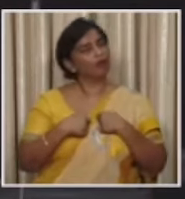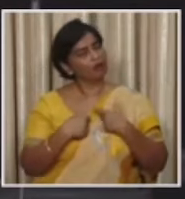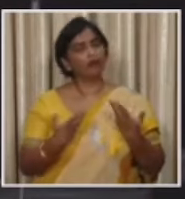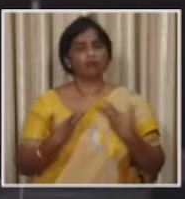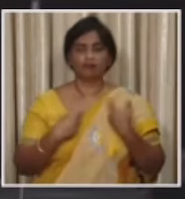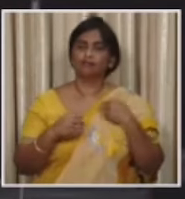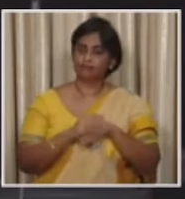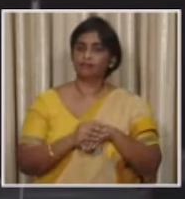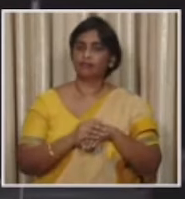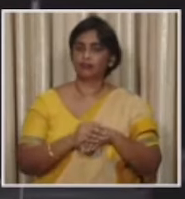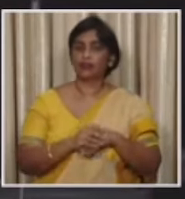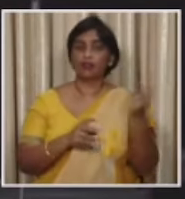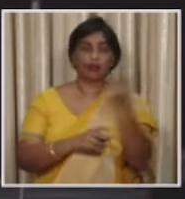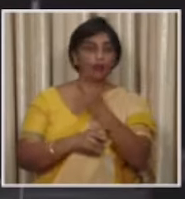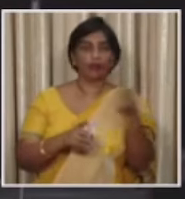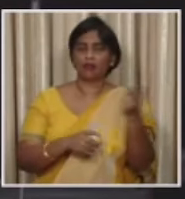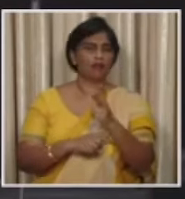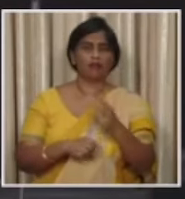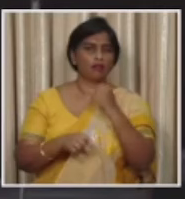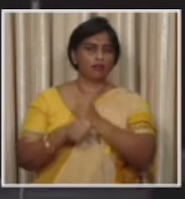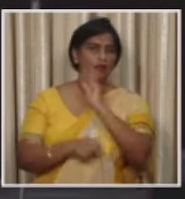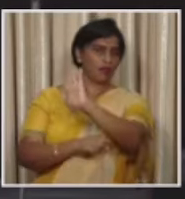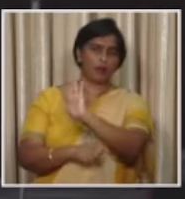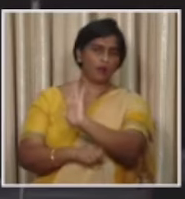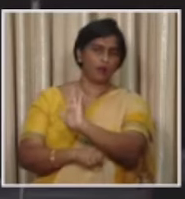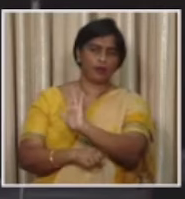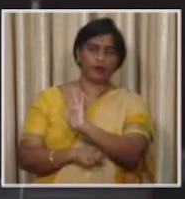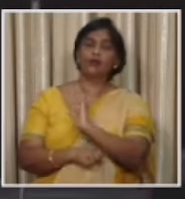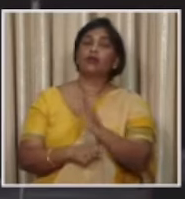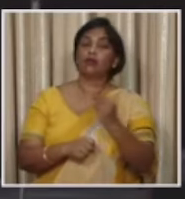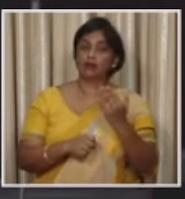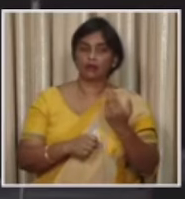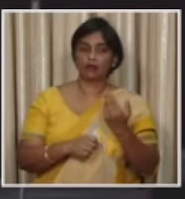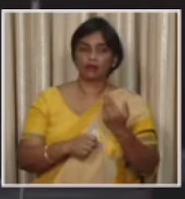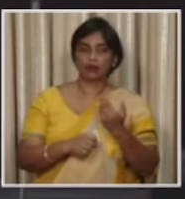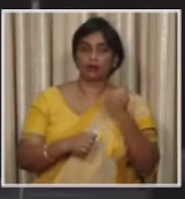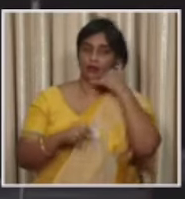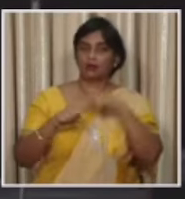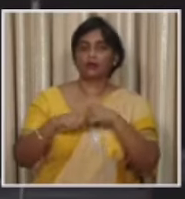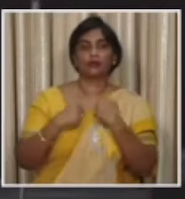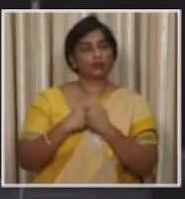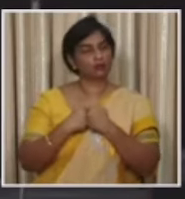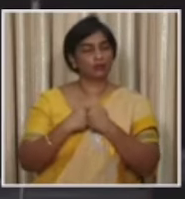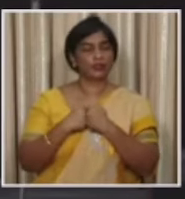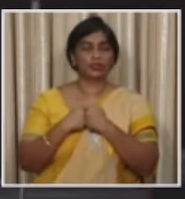එකතු වුණා. ඊළඟට ඒදගොල්ලොම තීන්දුව කරනවා නේ, රජය ඕනේ නෑ. දැන් සමග ජන